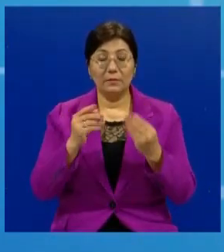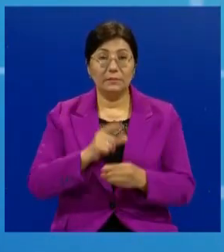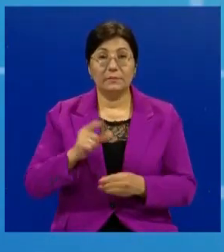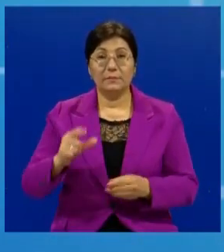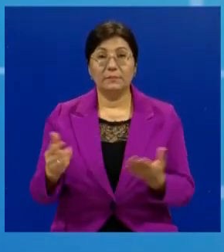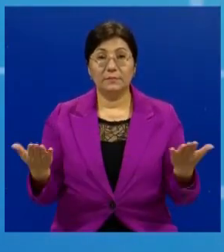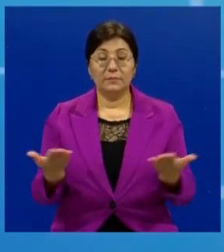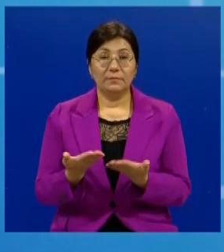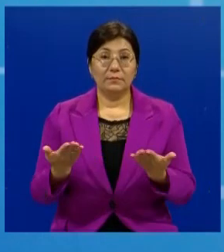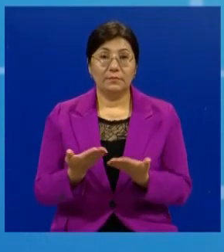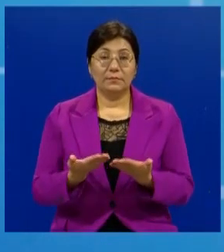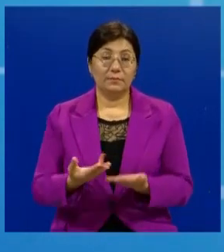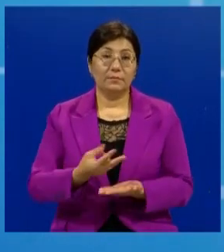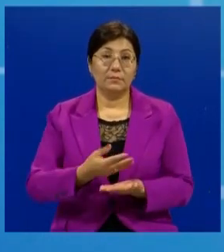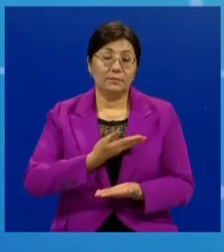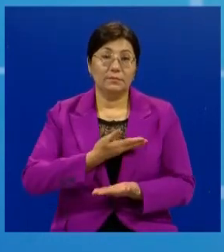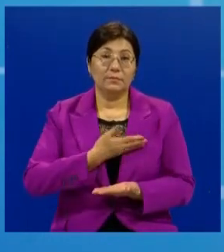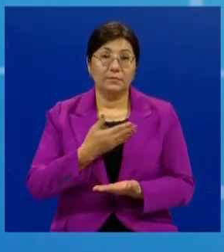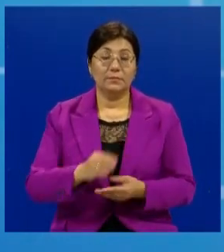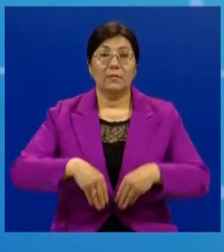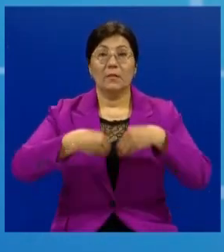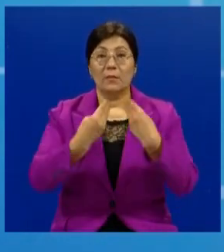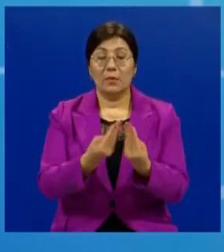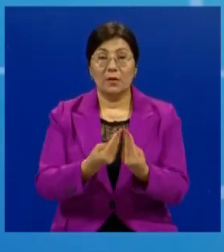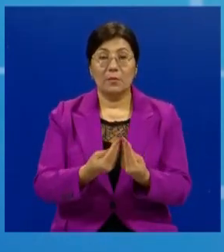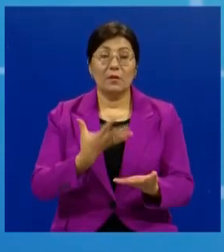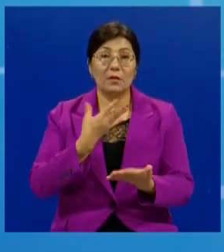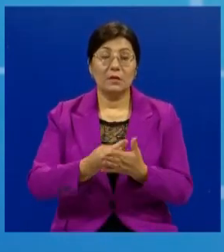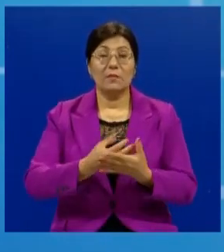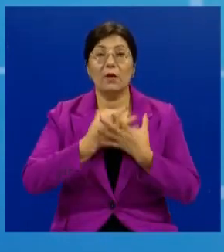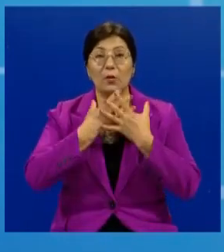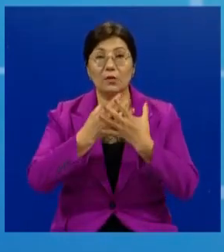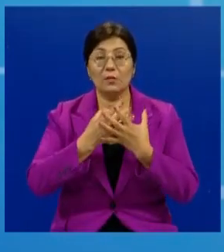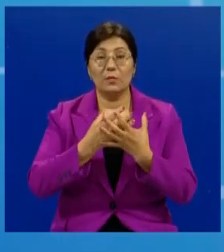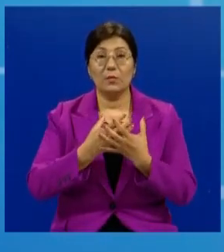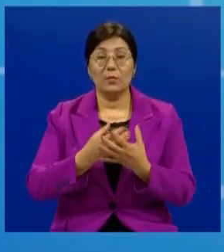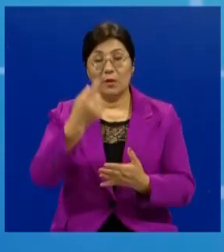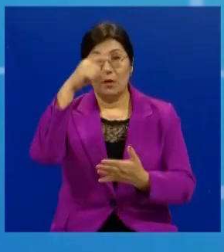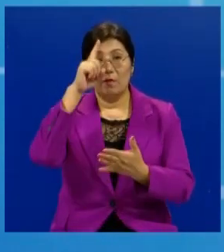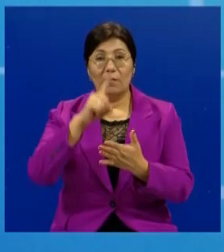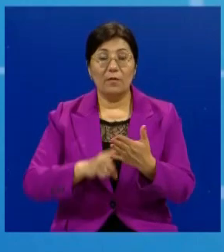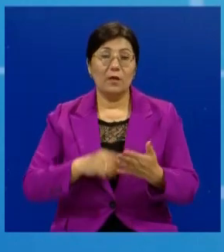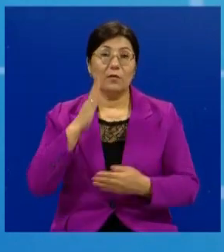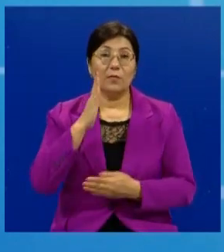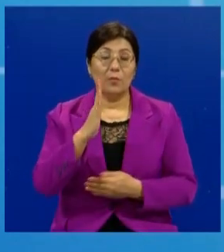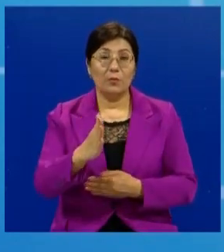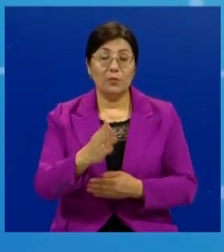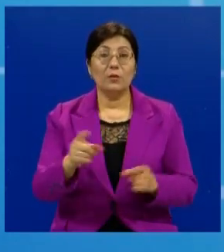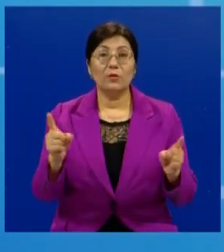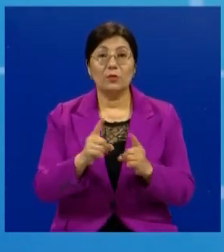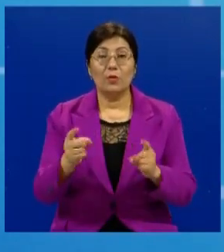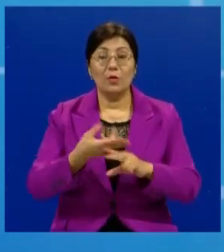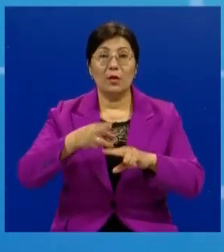которые хотели передать свое тепло и веру в будущее, что